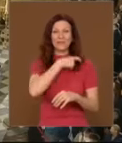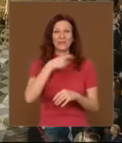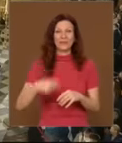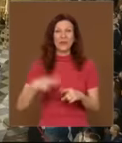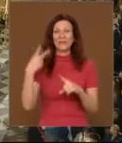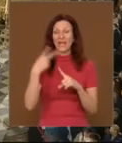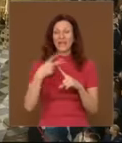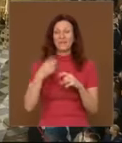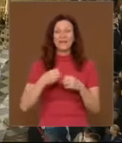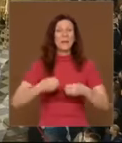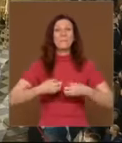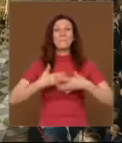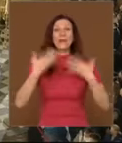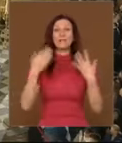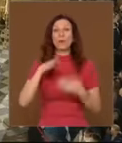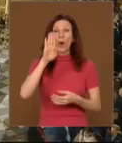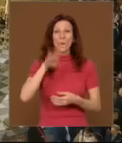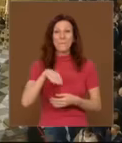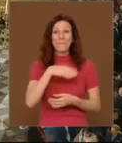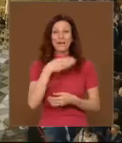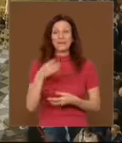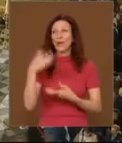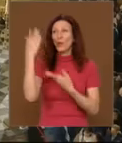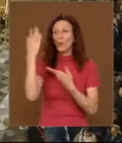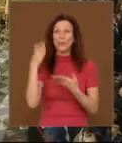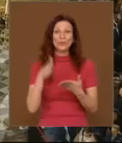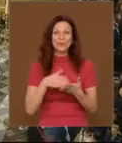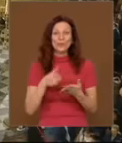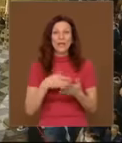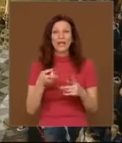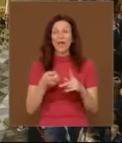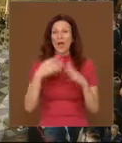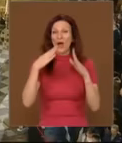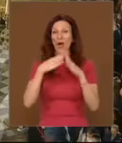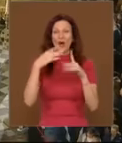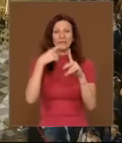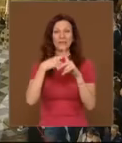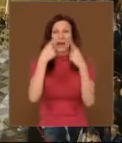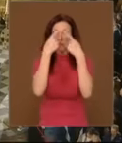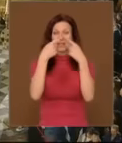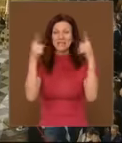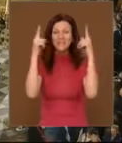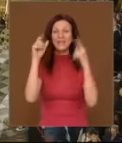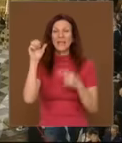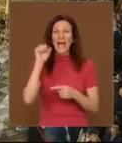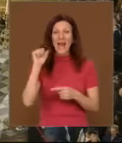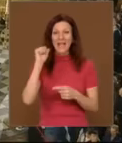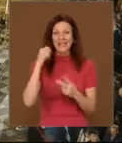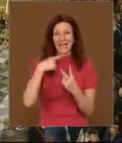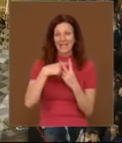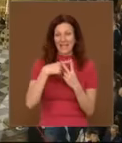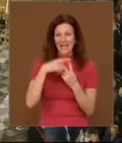телевизия празничното пасхално богослужение от Патриаршеската катедрала Свети Александър